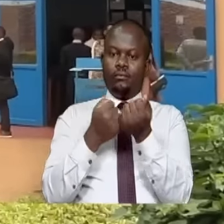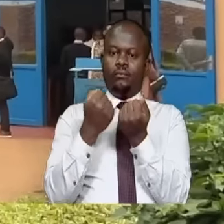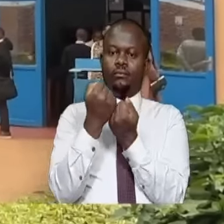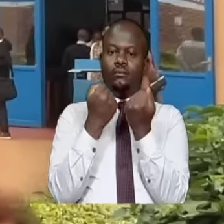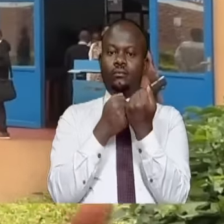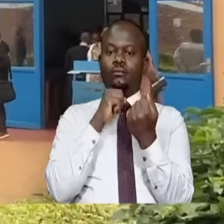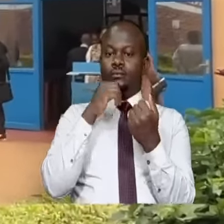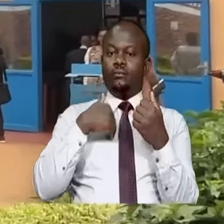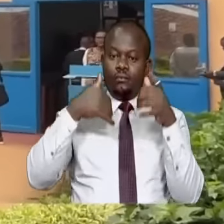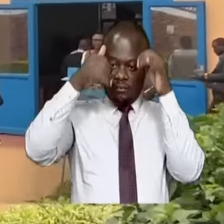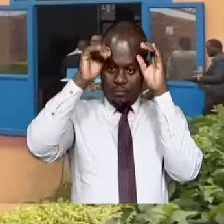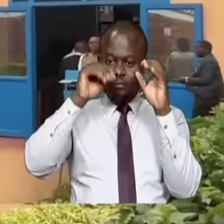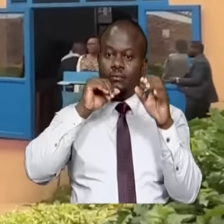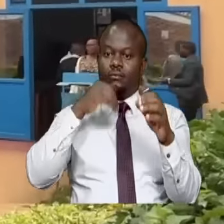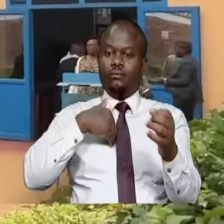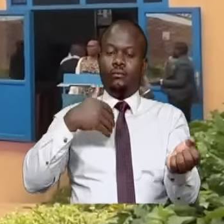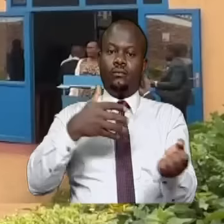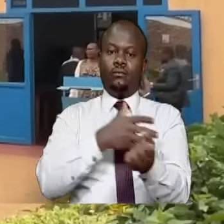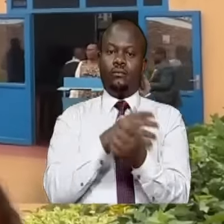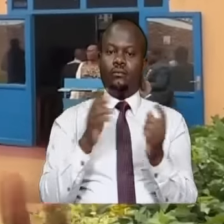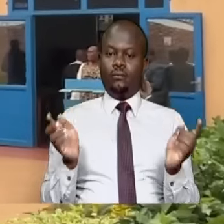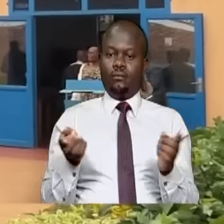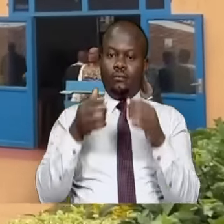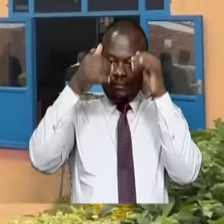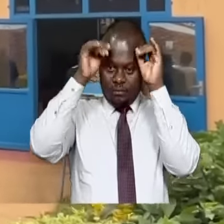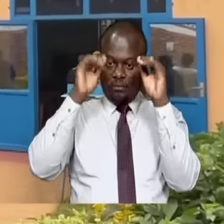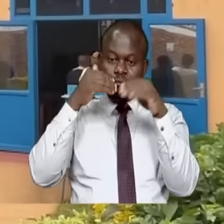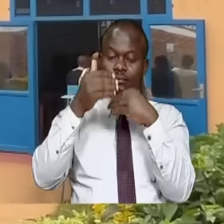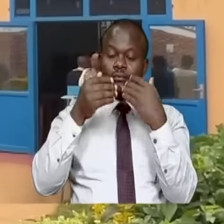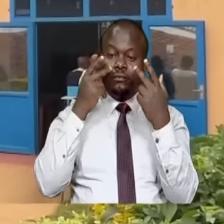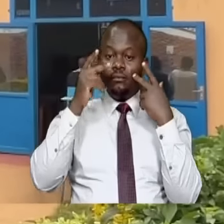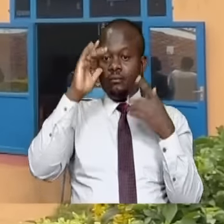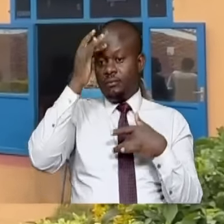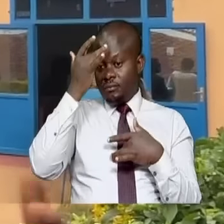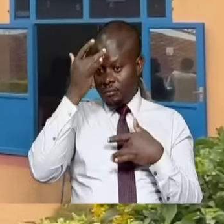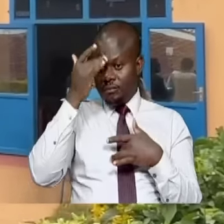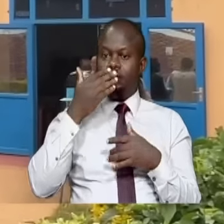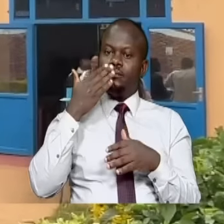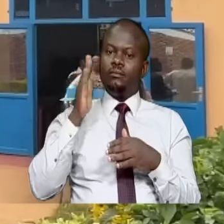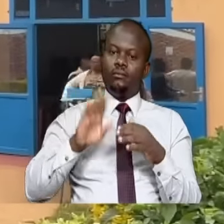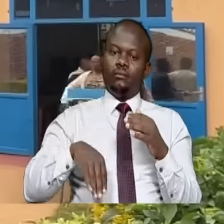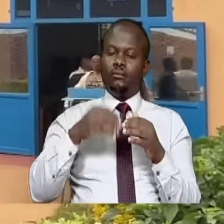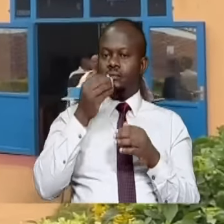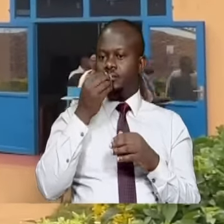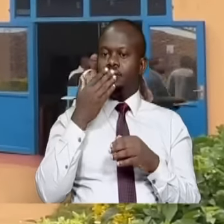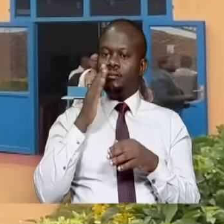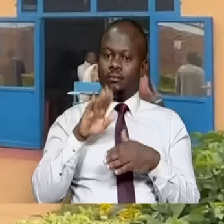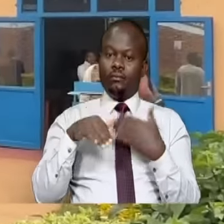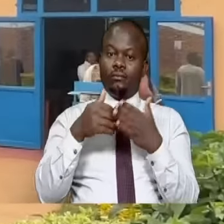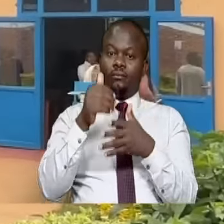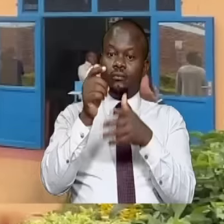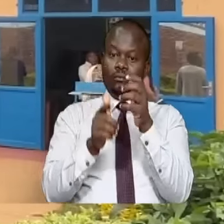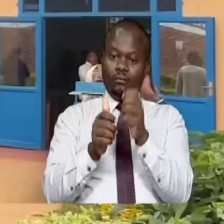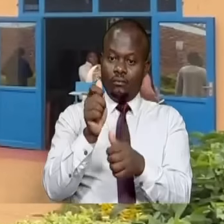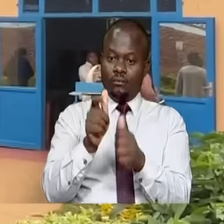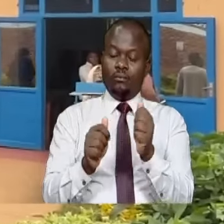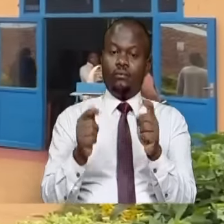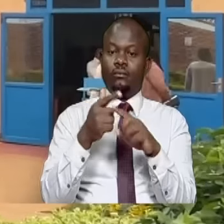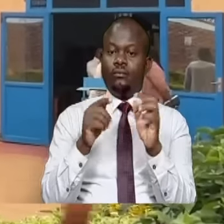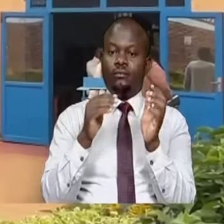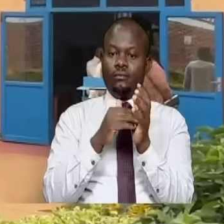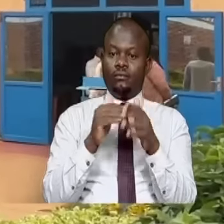udafite inka atari yagiye ubushobozi bwo kuba yorora inka, yajya kurwaza imirire mibi wa muturanyi we akamukamira. Ikindi ni